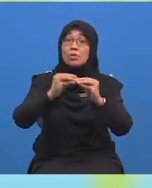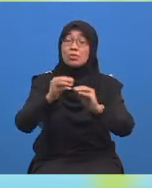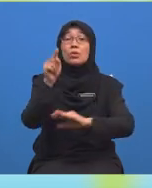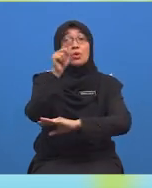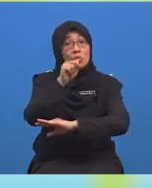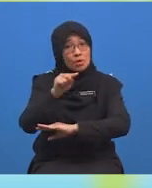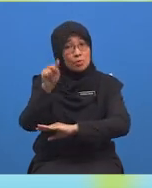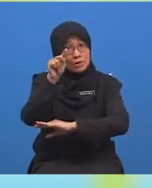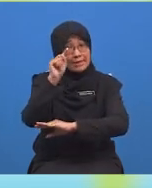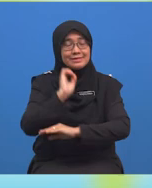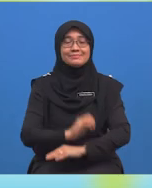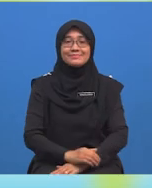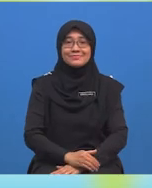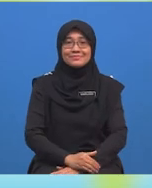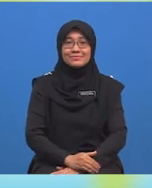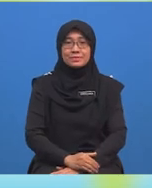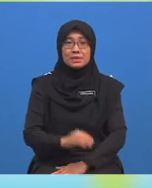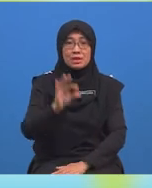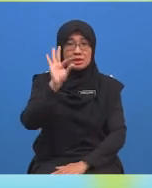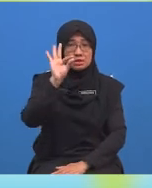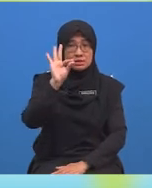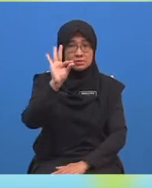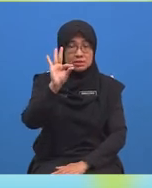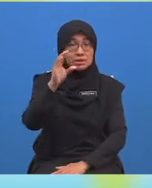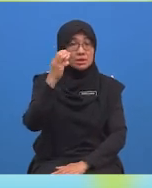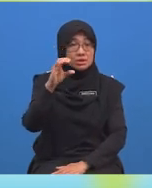tersebut kepada nombor bulat iaitu